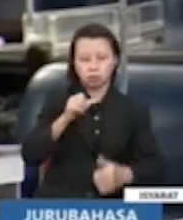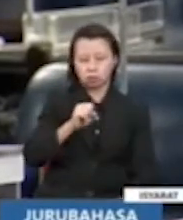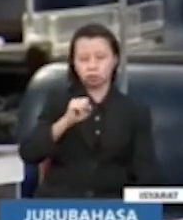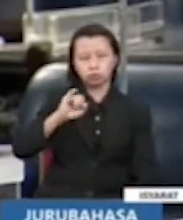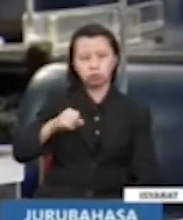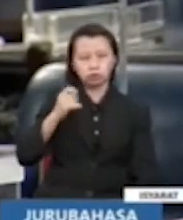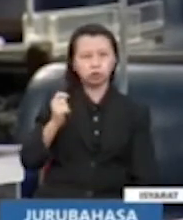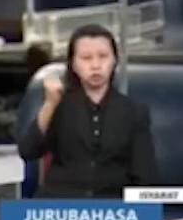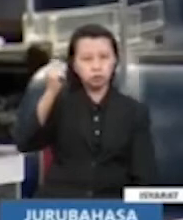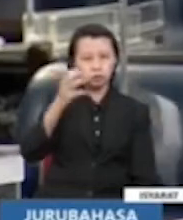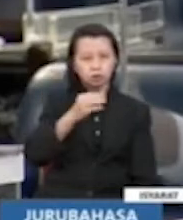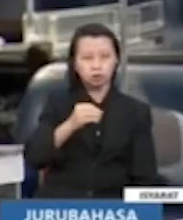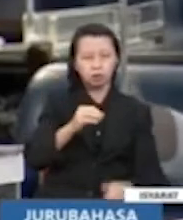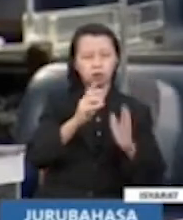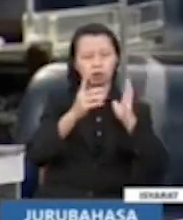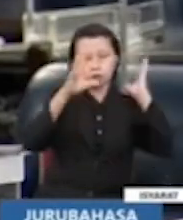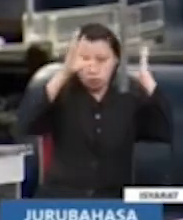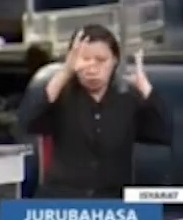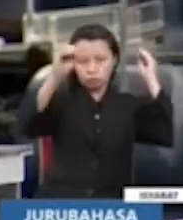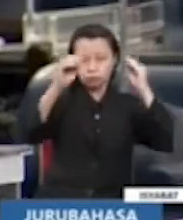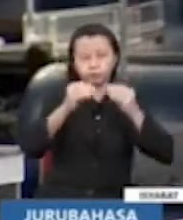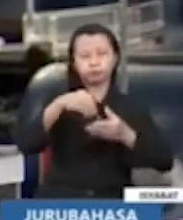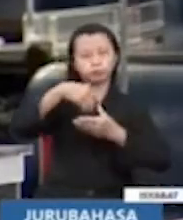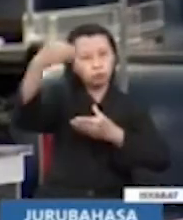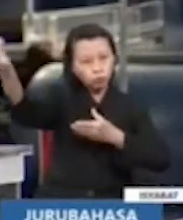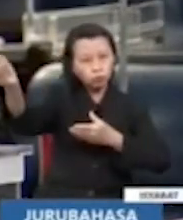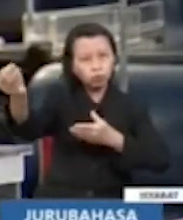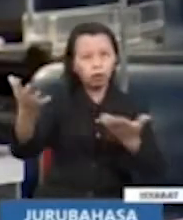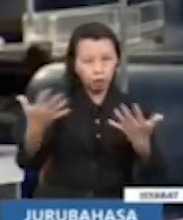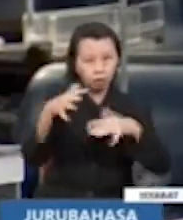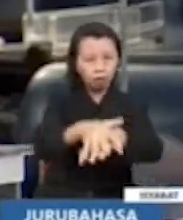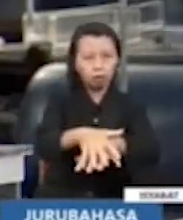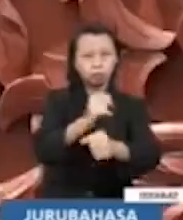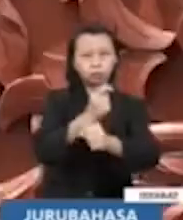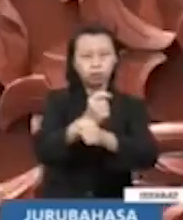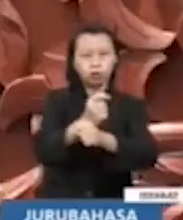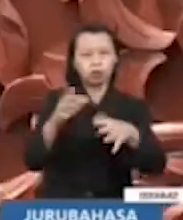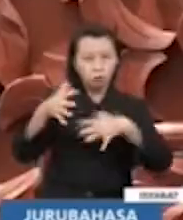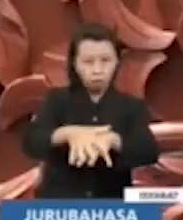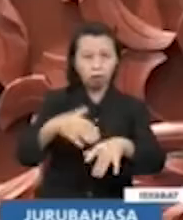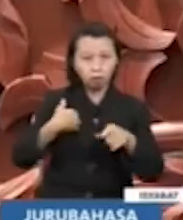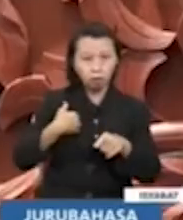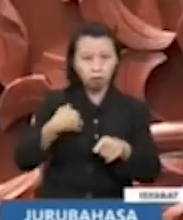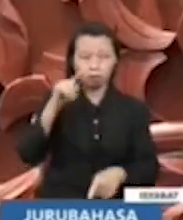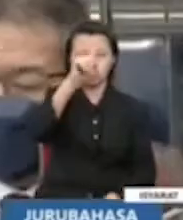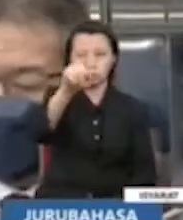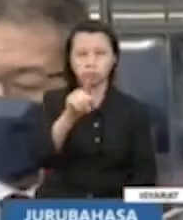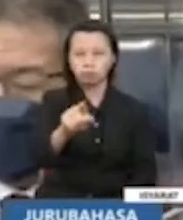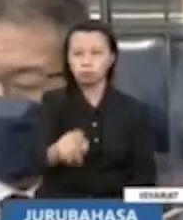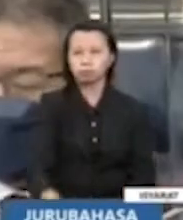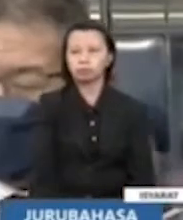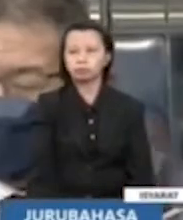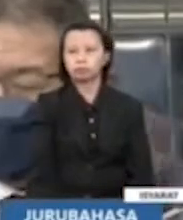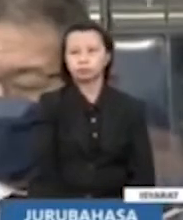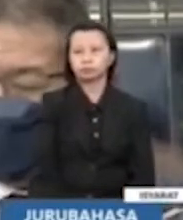Tinggi dan juga embassy-embassy kita ya, di luar di luar. Terima kasih. Silakan Yang Berhormat Menteri.